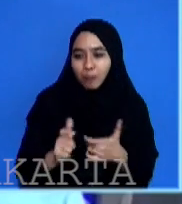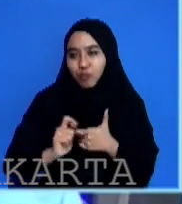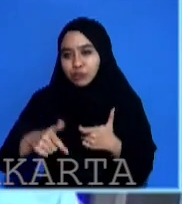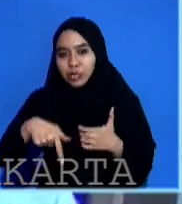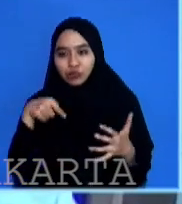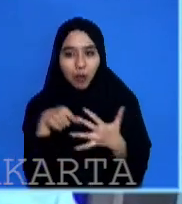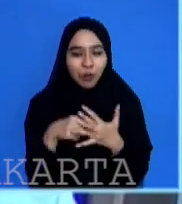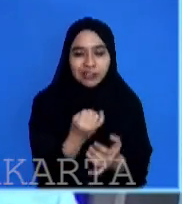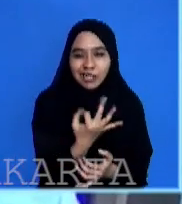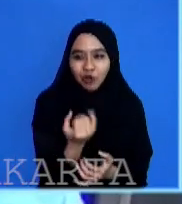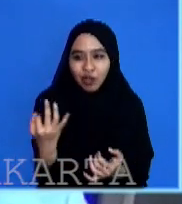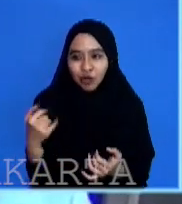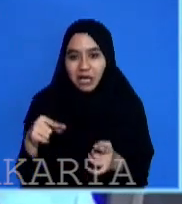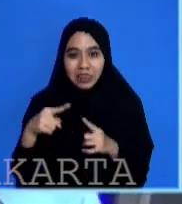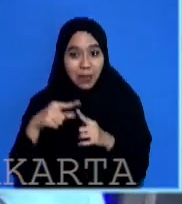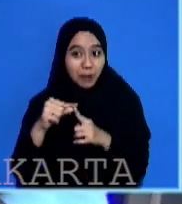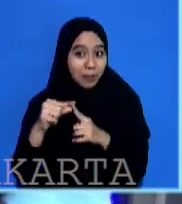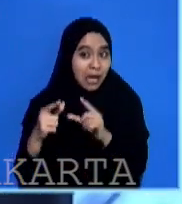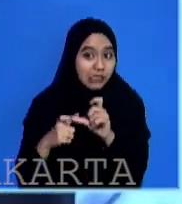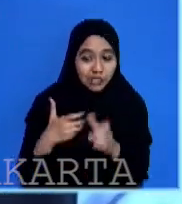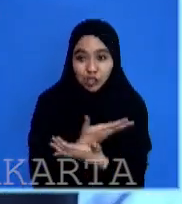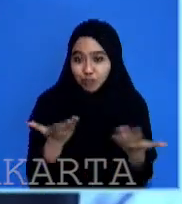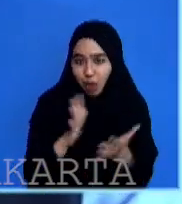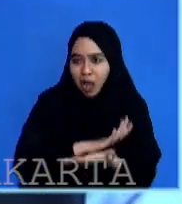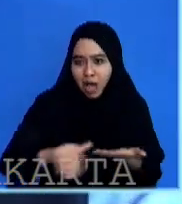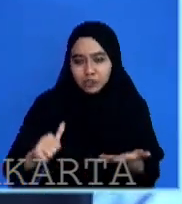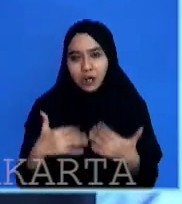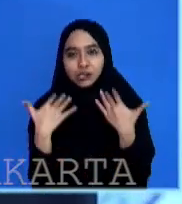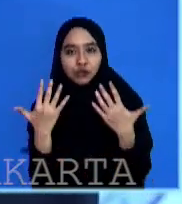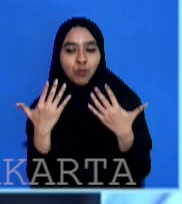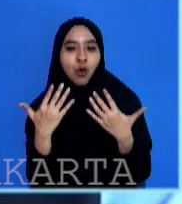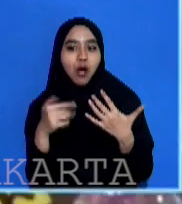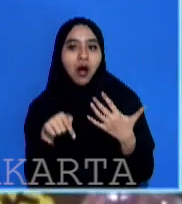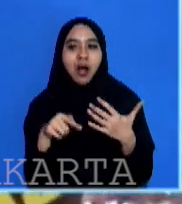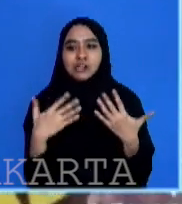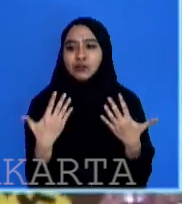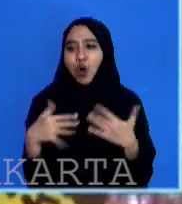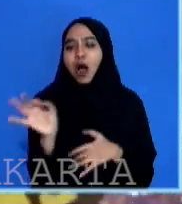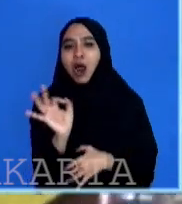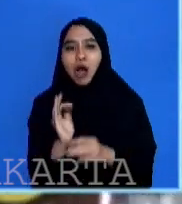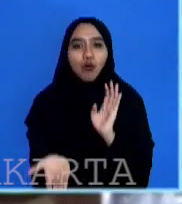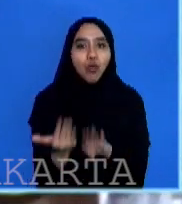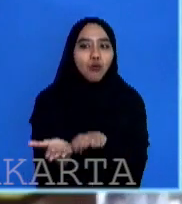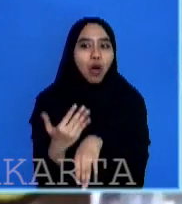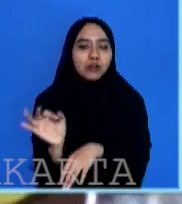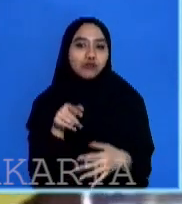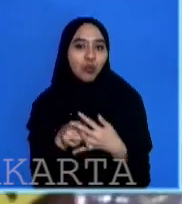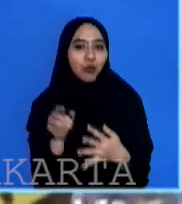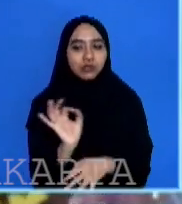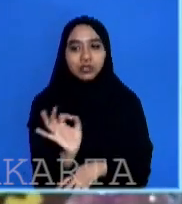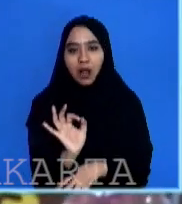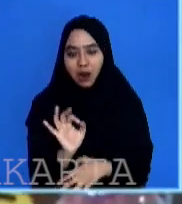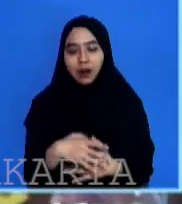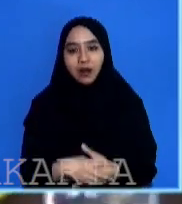penghitungan di tiap TPS sesabtosari berjalan lancar dan tidak ada pemungutan suara ulang semua petugas KPPS juga